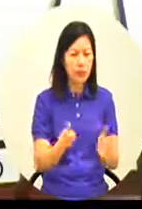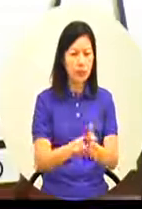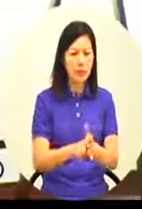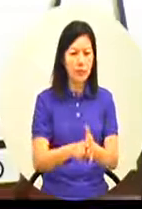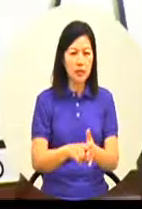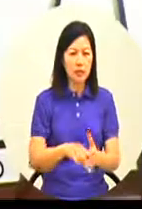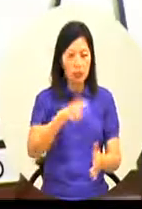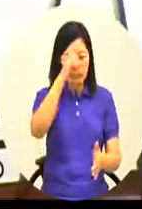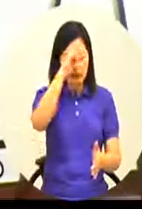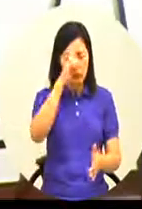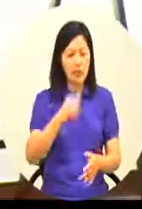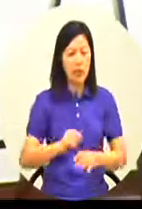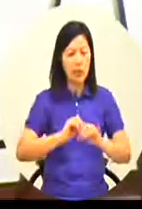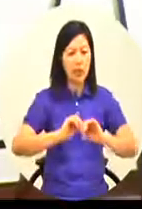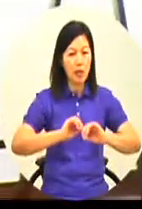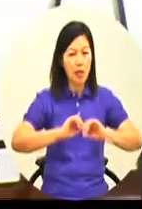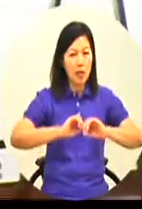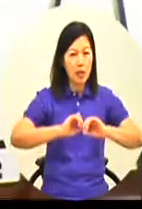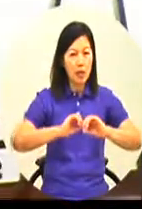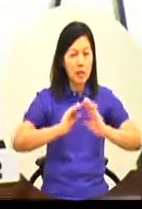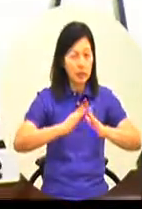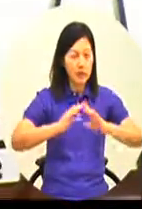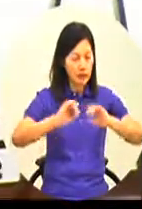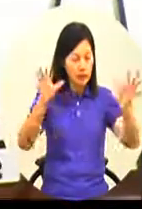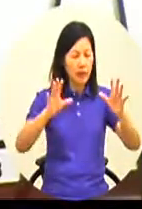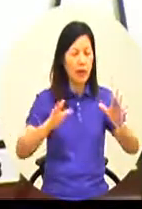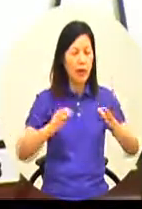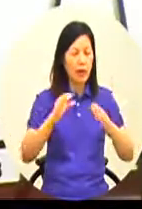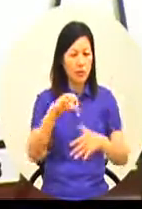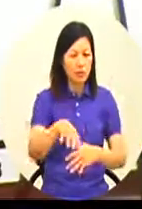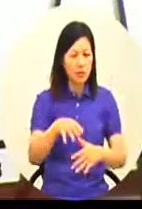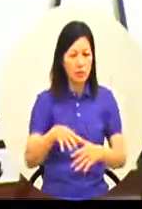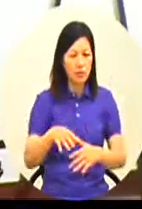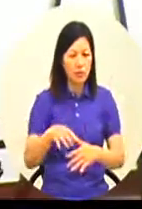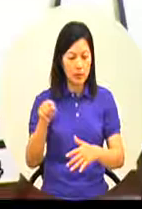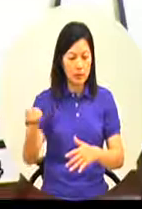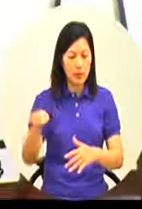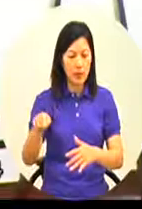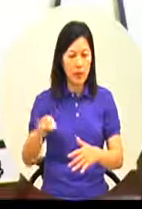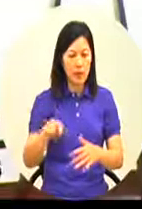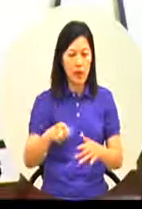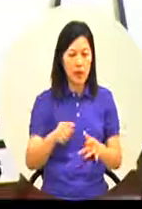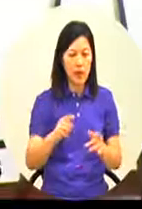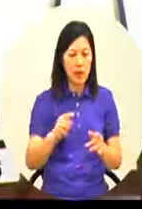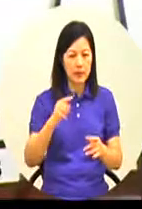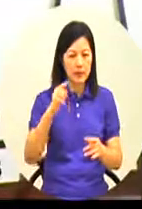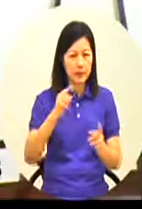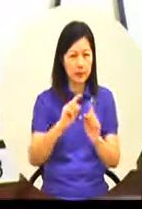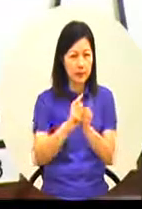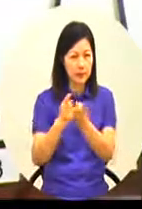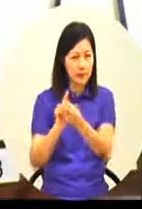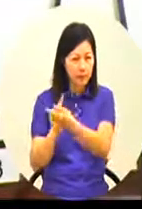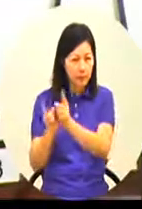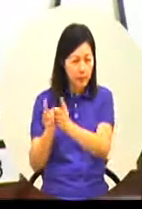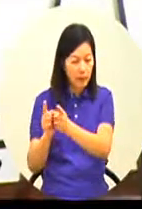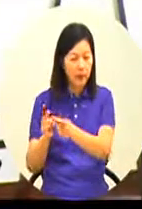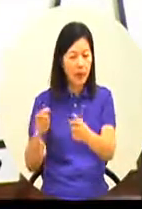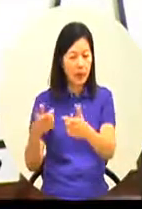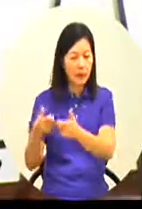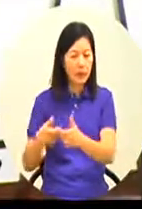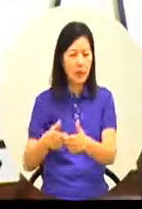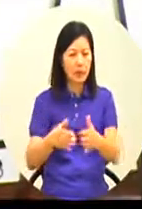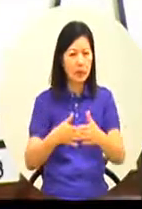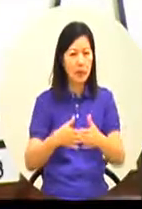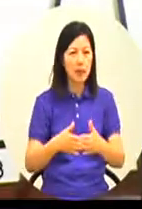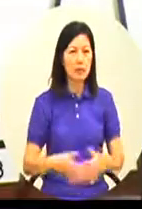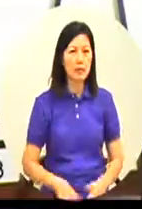的一些手段来对付国防部哈。那其实与其说对付国防部，那其实督发局在某一个方面已经做一个